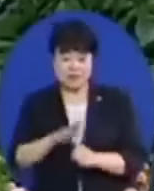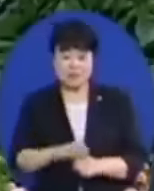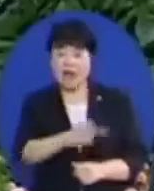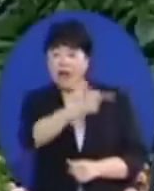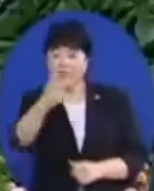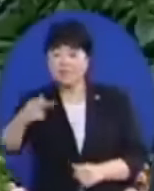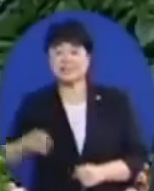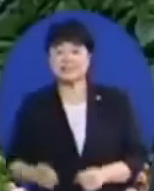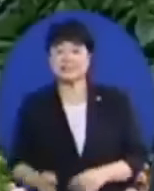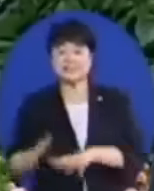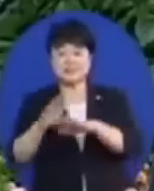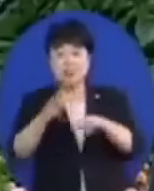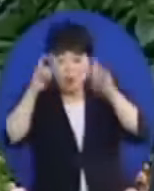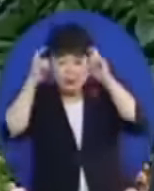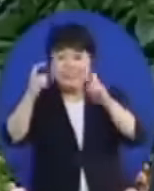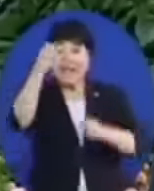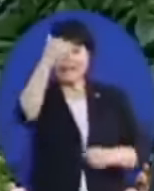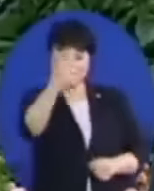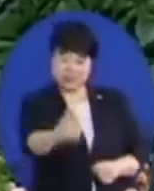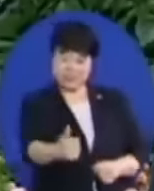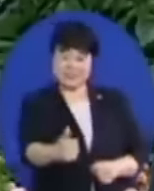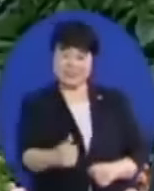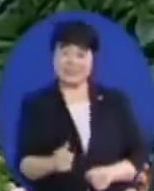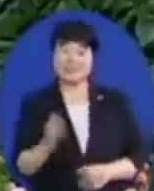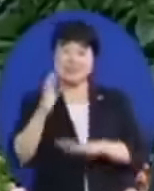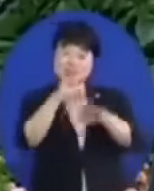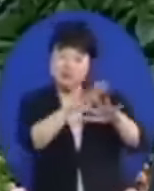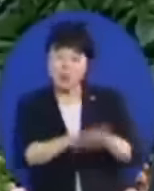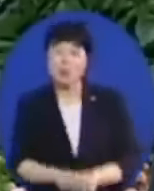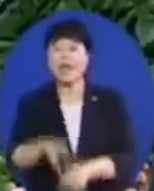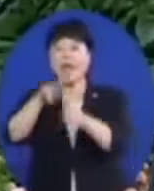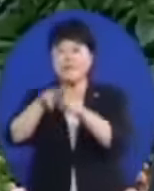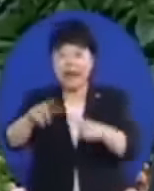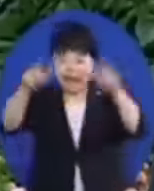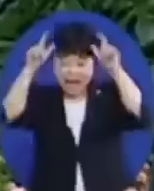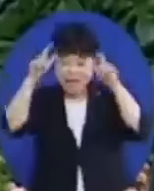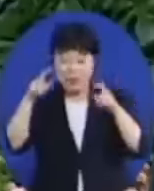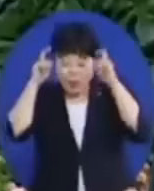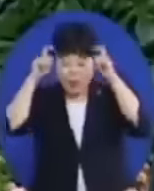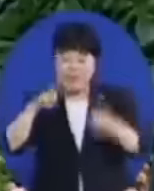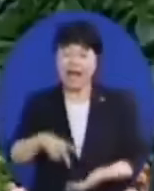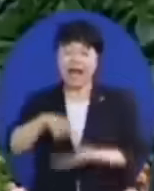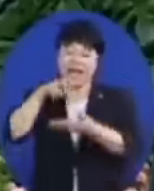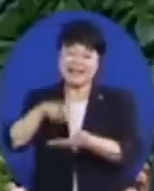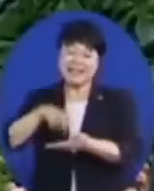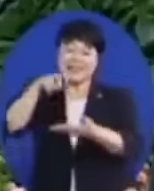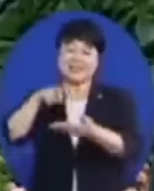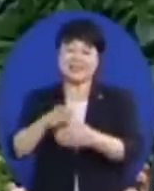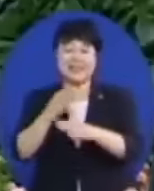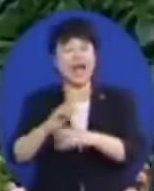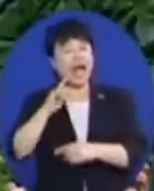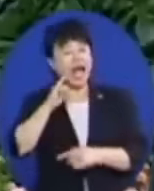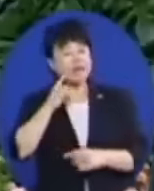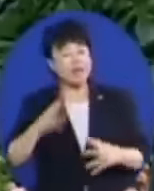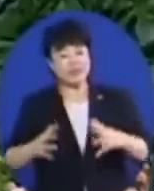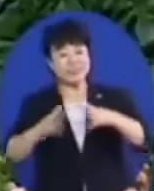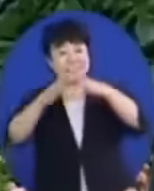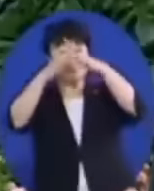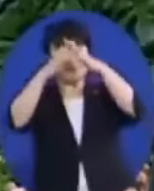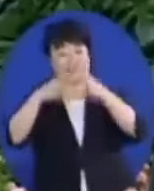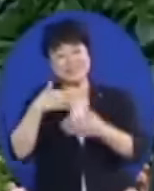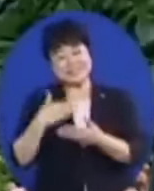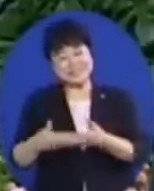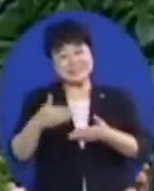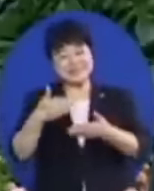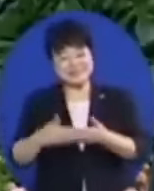커다란 목장 주인이 되는 꿈을 꾸며 넓은 초원에 말과 소와 양들이 뛰놀고 초원 중앙에 크고 아름다운 저택이 있는 그림을